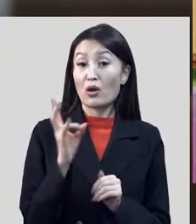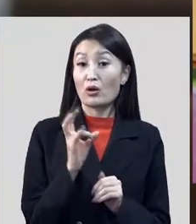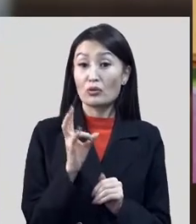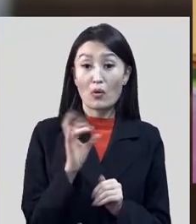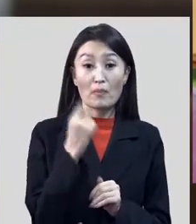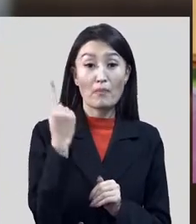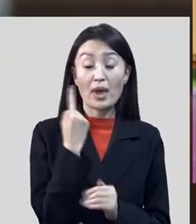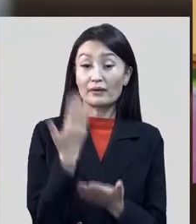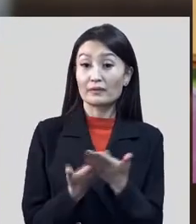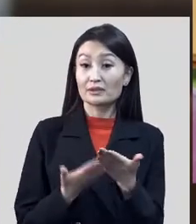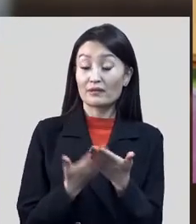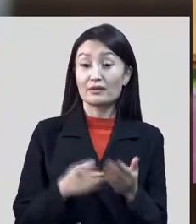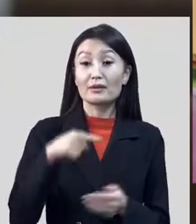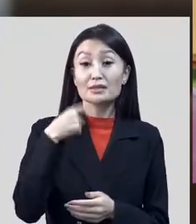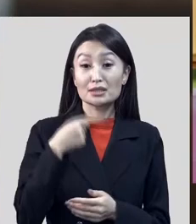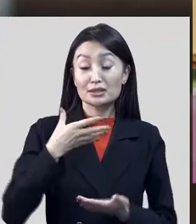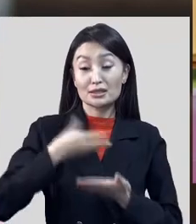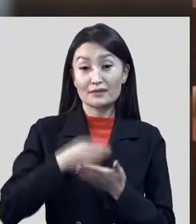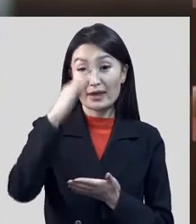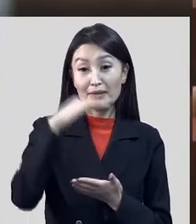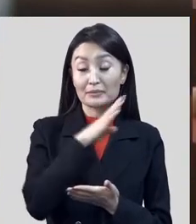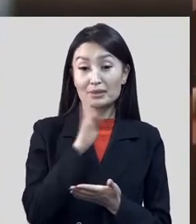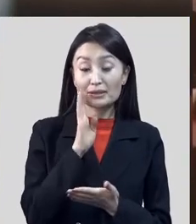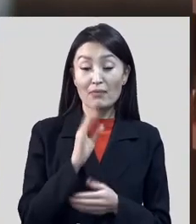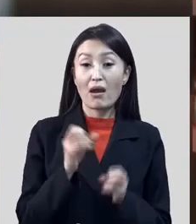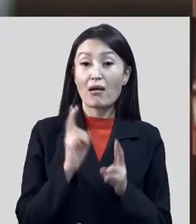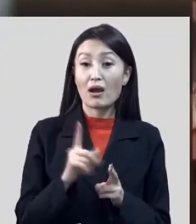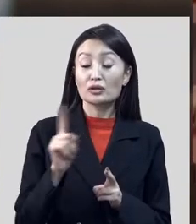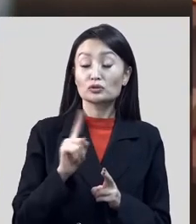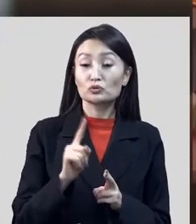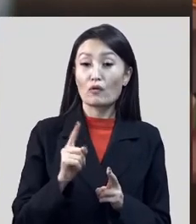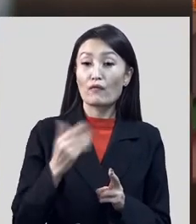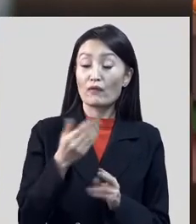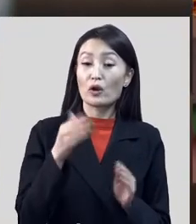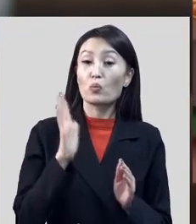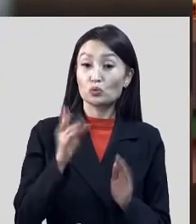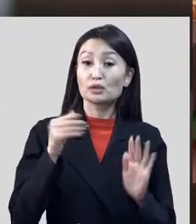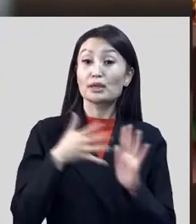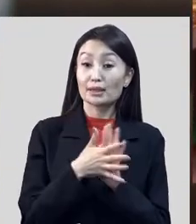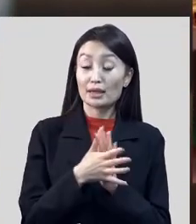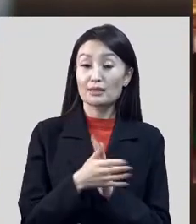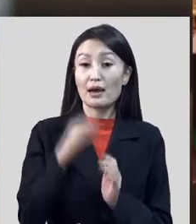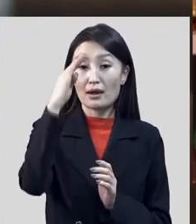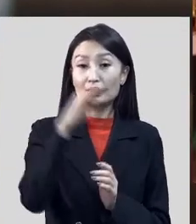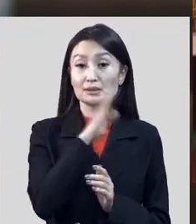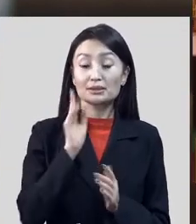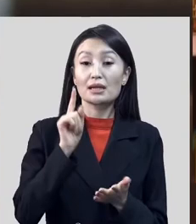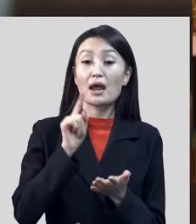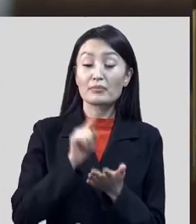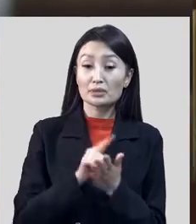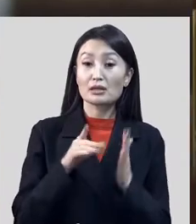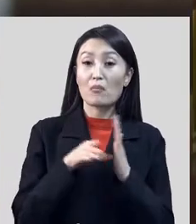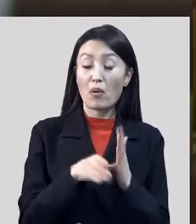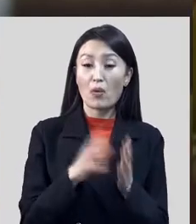первый совет скажите своим родить как и на что вы собираетесь их тратить родители обязательно вам